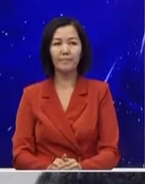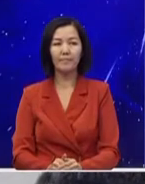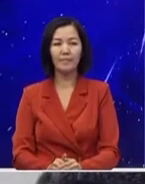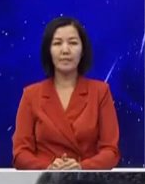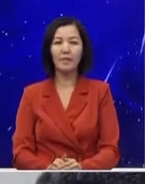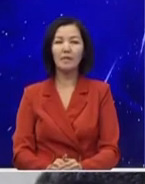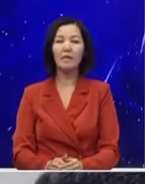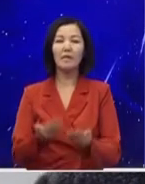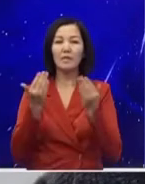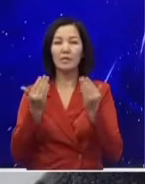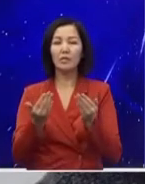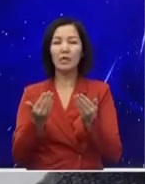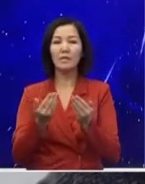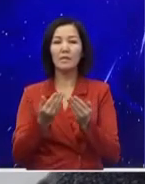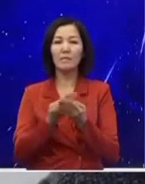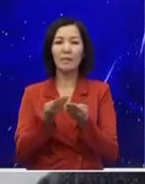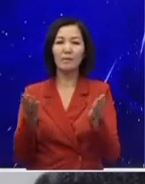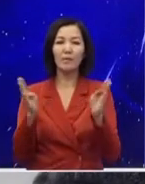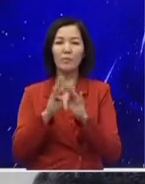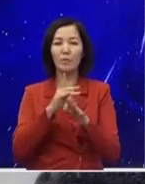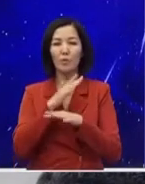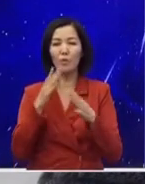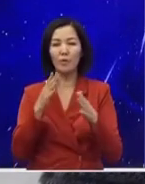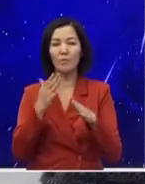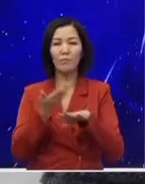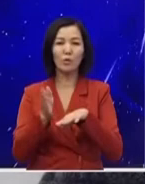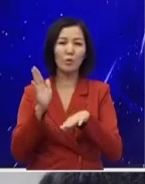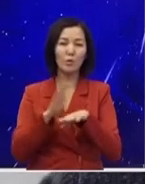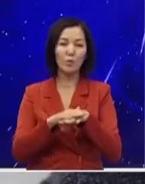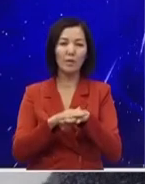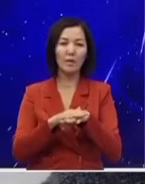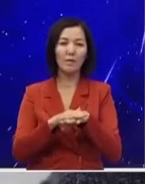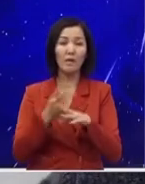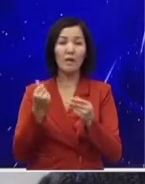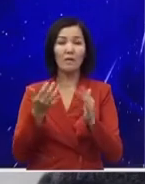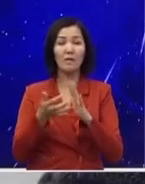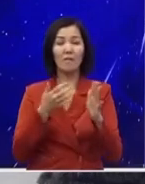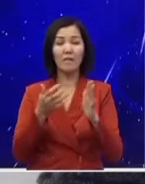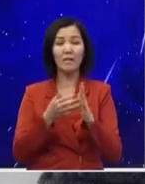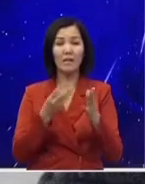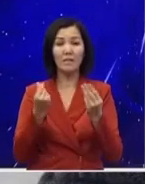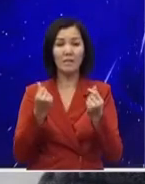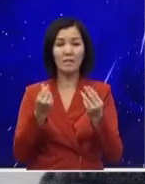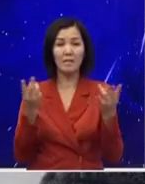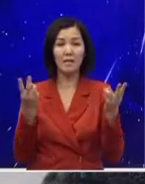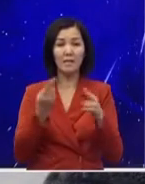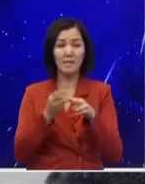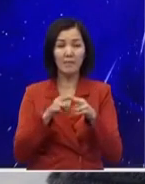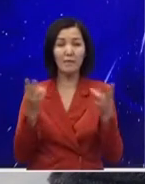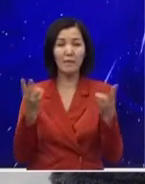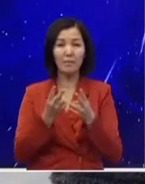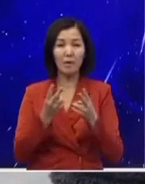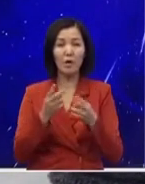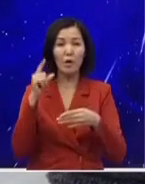Из-за сложившейся в мире ситуации многим из нас приходится нелегко. Иной раз не хватает денег даже на самое необходимое. Но благодаря